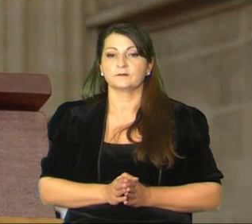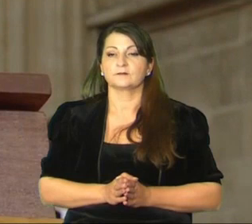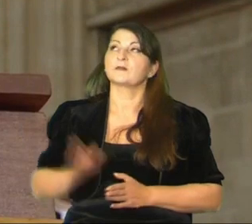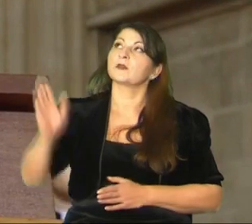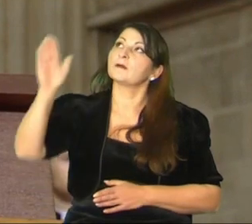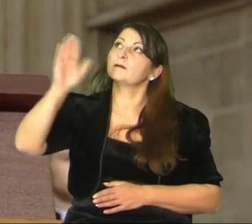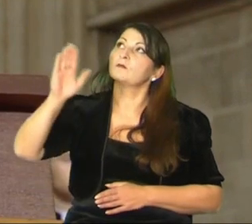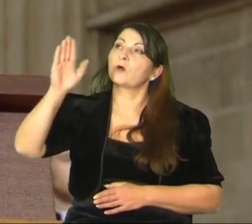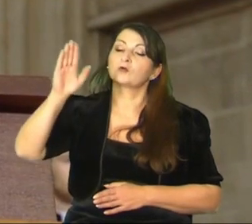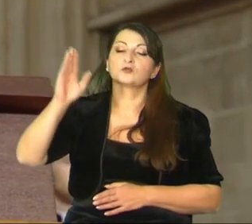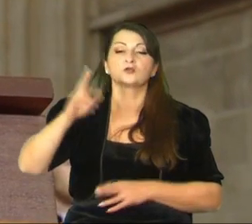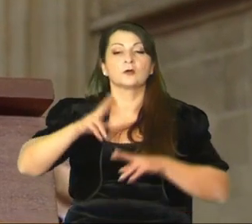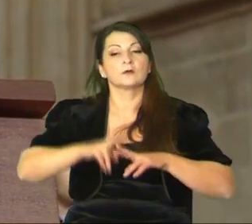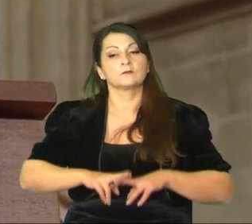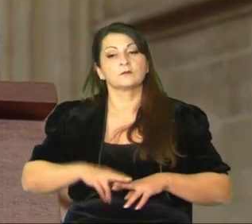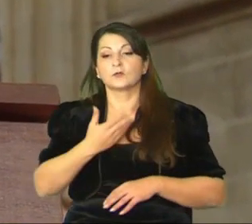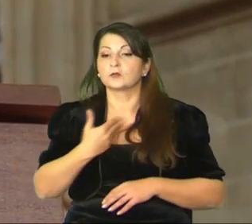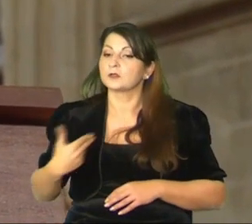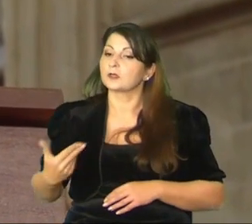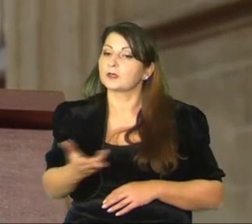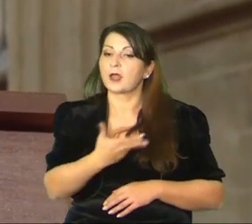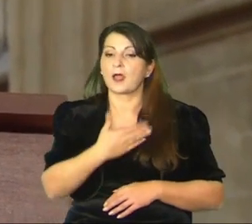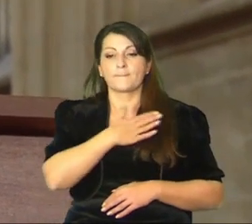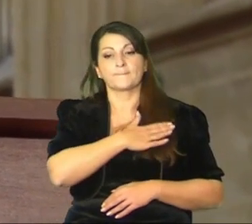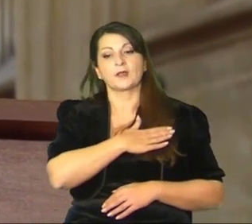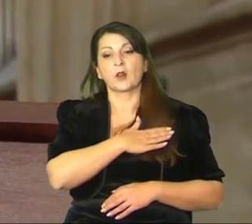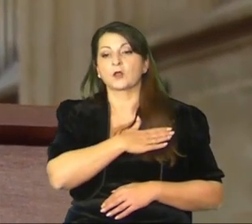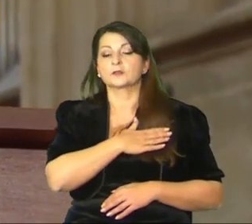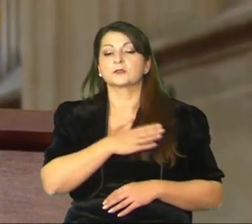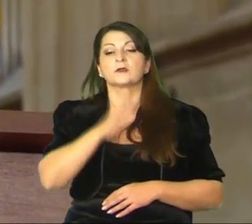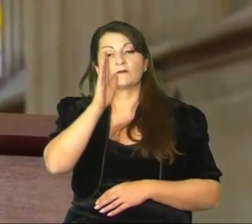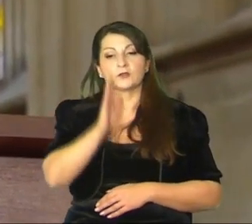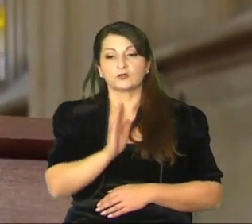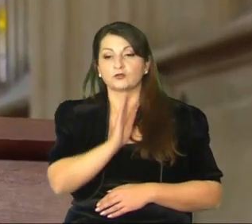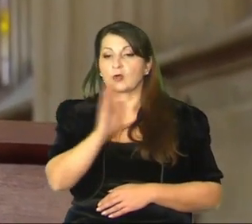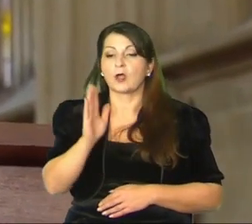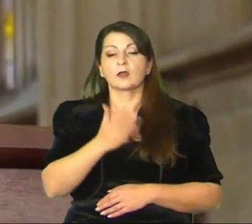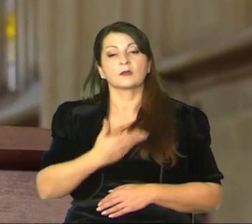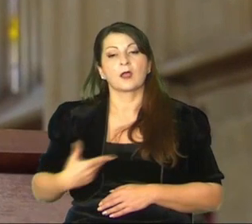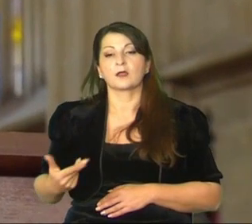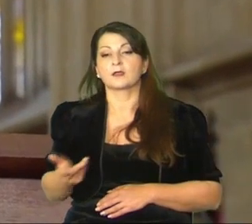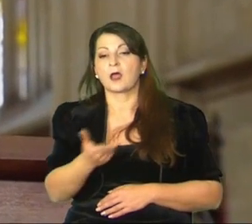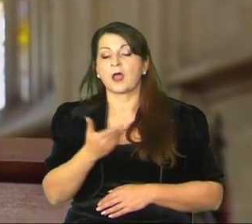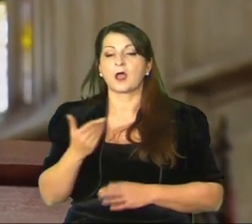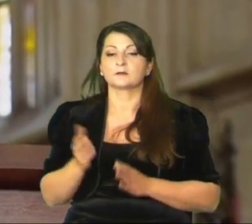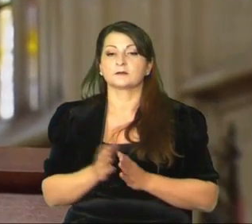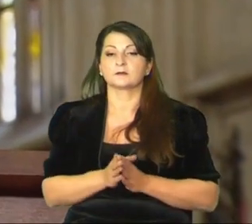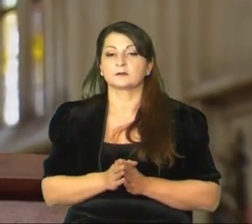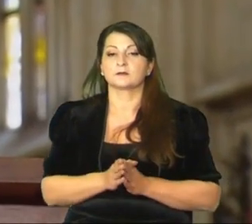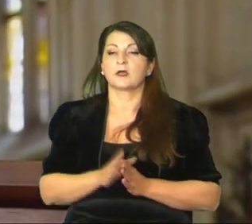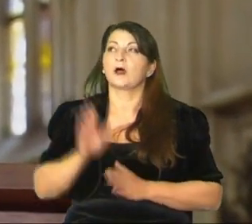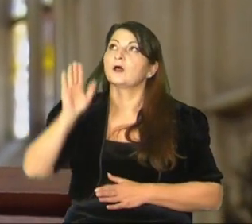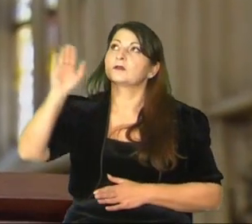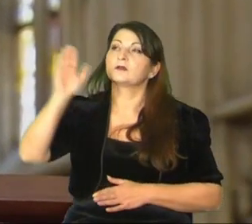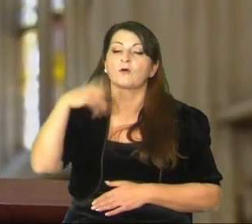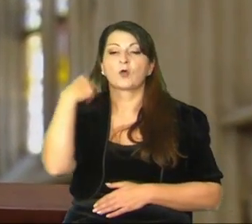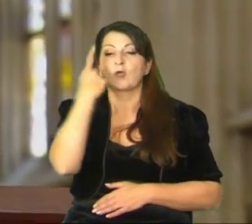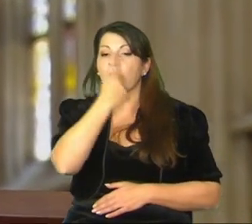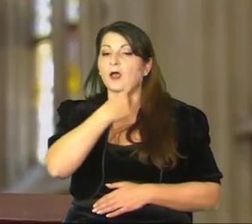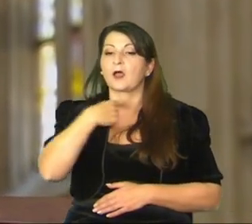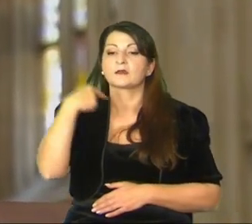Bože, buď nám milostivý a žehnaj nás. A Tvoja